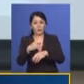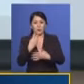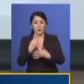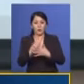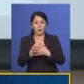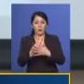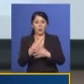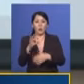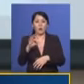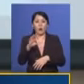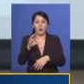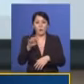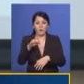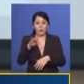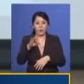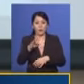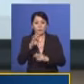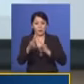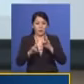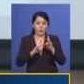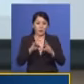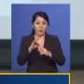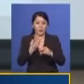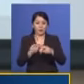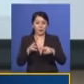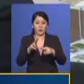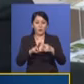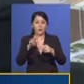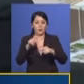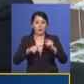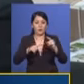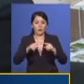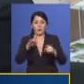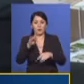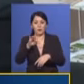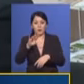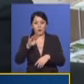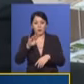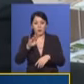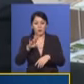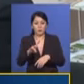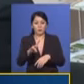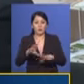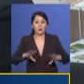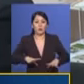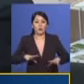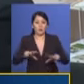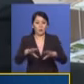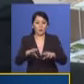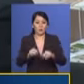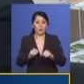Омбы генерал-губернаторына шағып жазады. Сол үшін ағайынды Шормановтар оның астындағы атын тартып алып, Жаяу қалдырады.